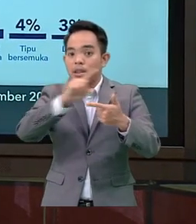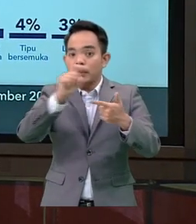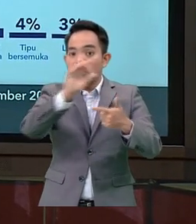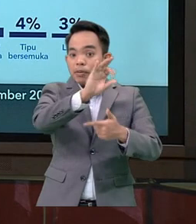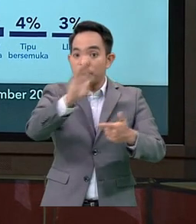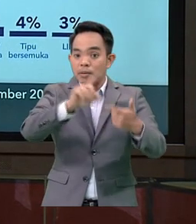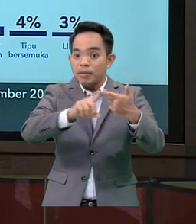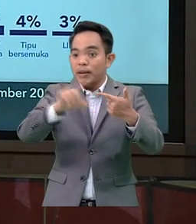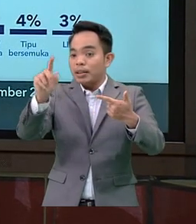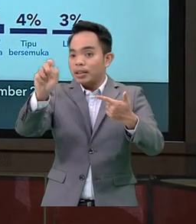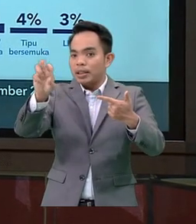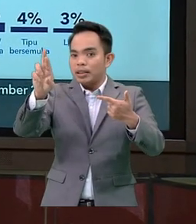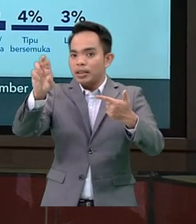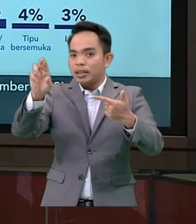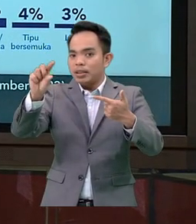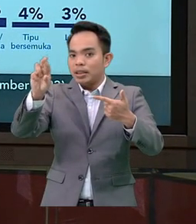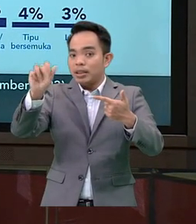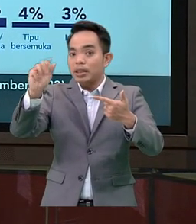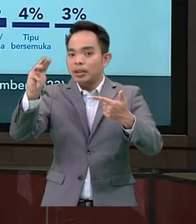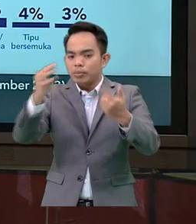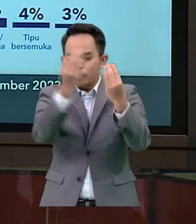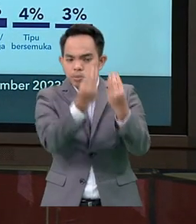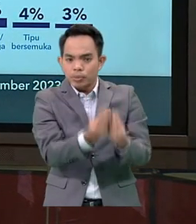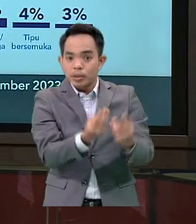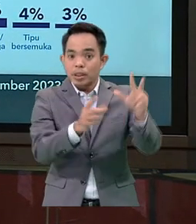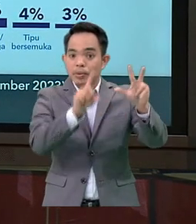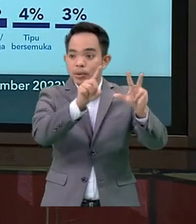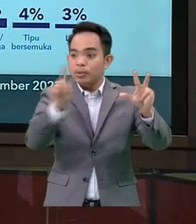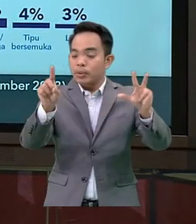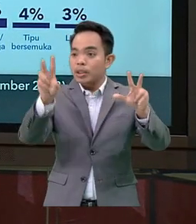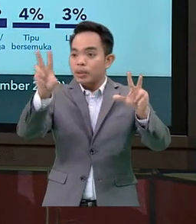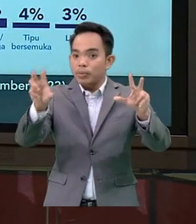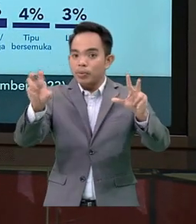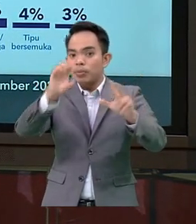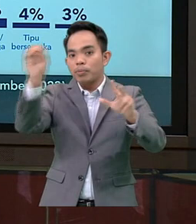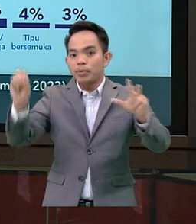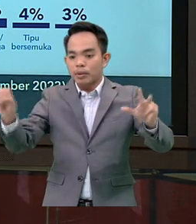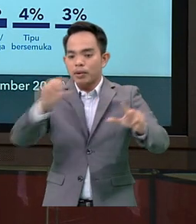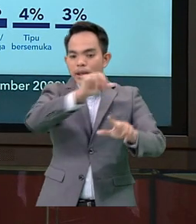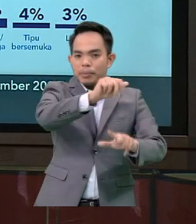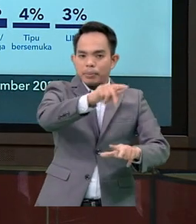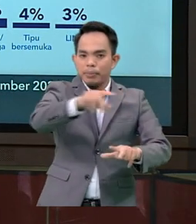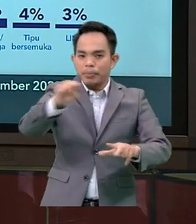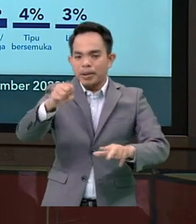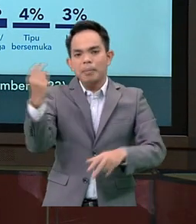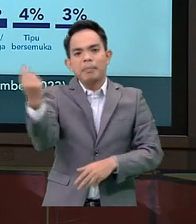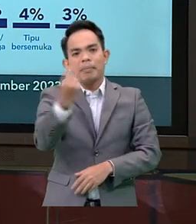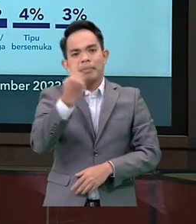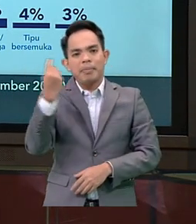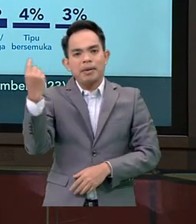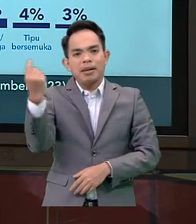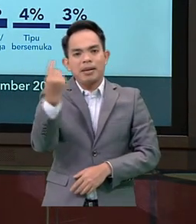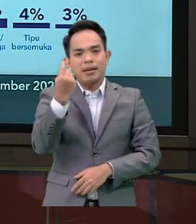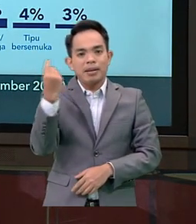angkanya juga agak membimbangkan sekitar 31 dan 30% dan ini merupakan aplikasi yang kebiasaannya